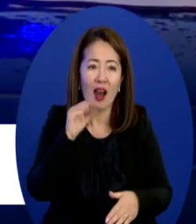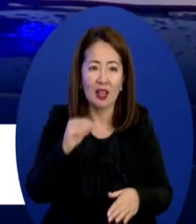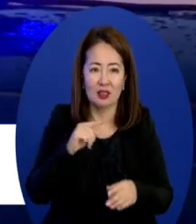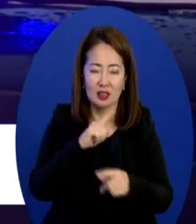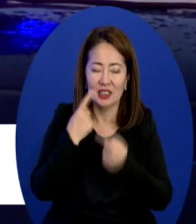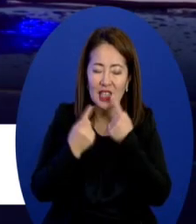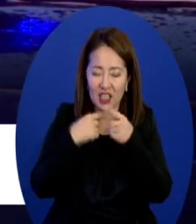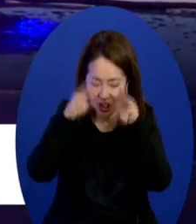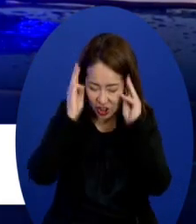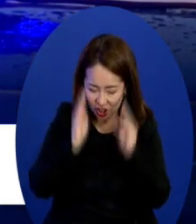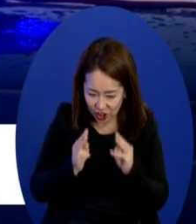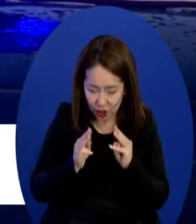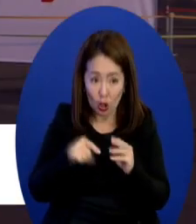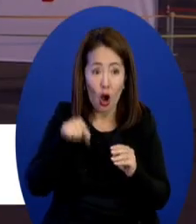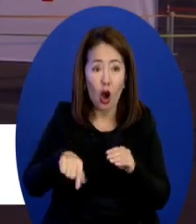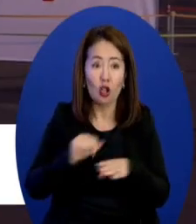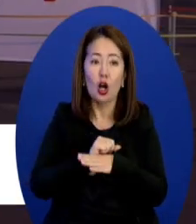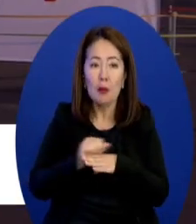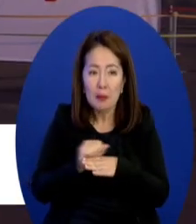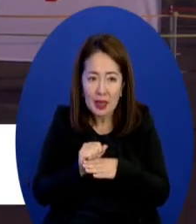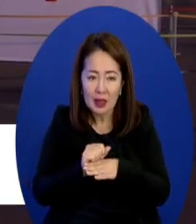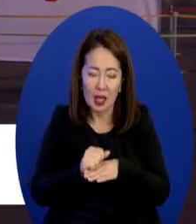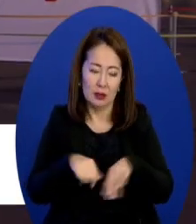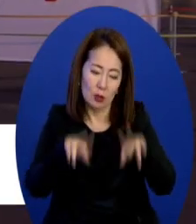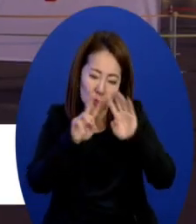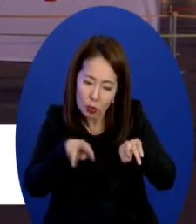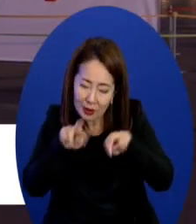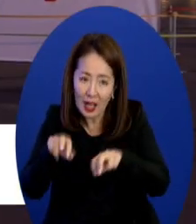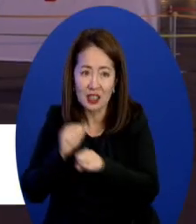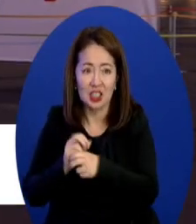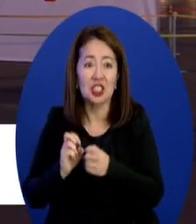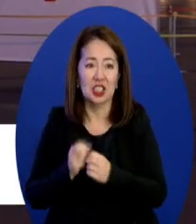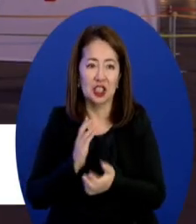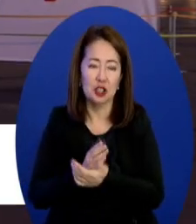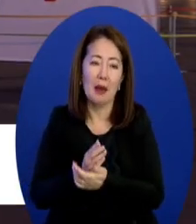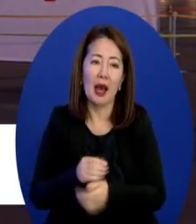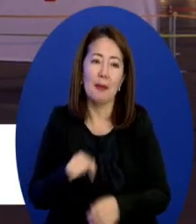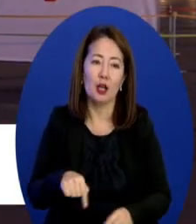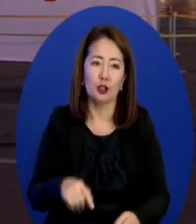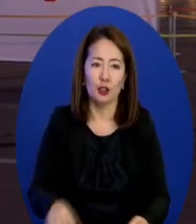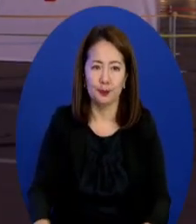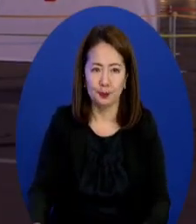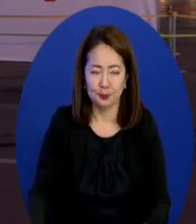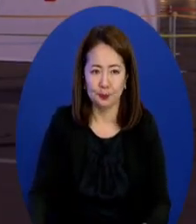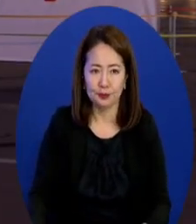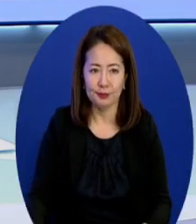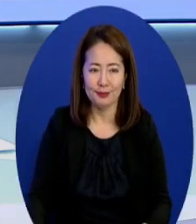шийдэх юм. Одоогоор бэлтгэл хангах судлах ажил хийгдэж байна. Thank you.